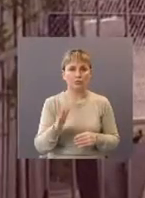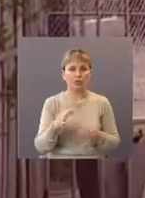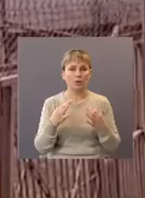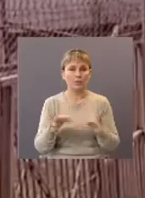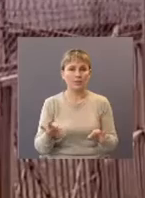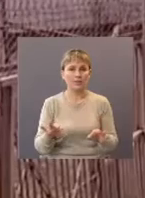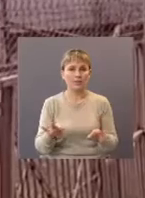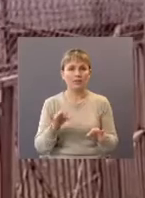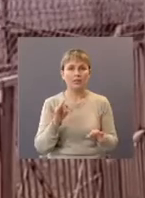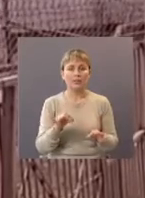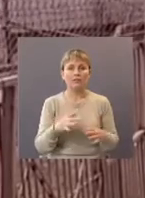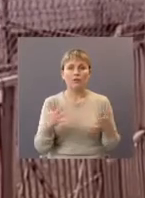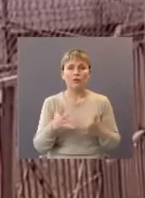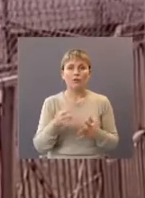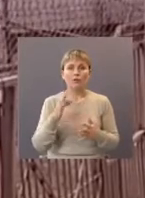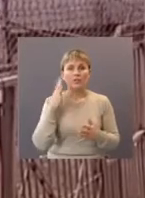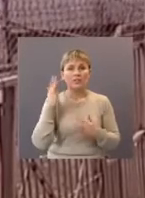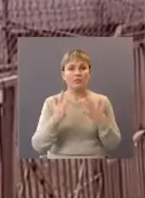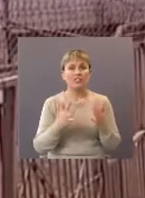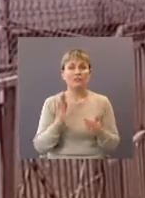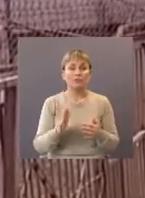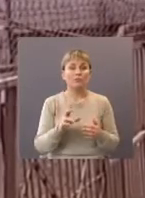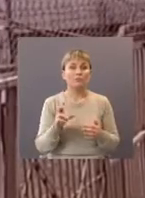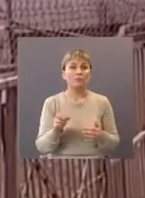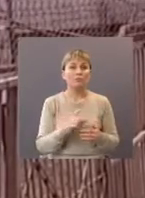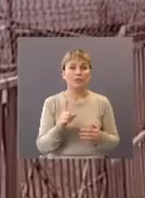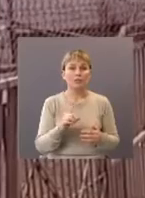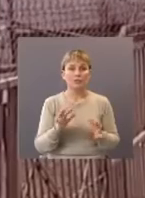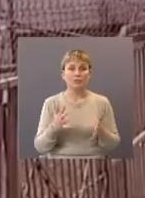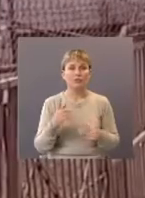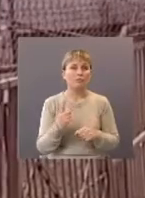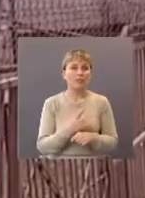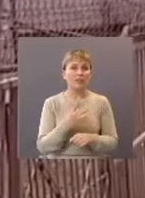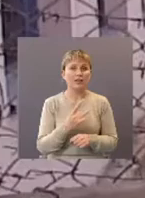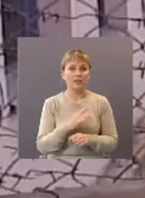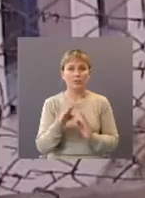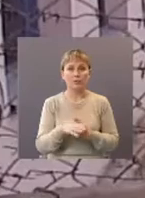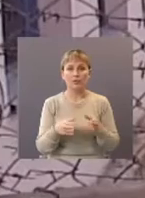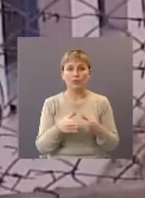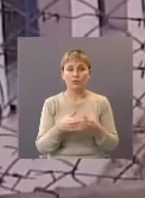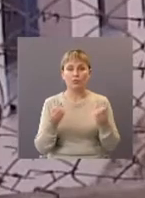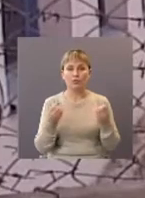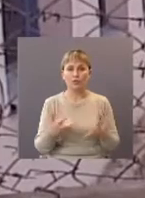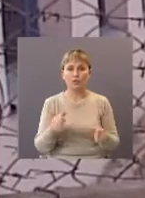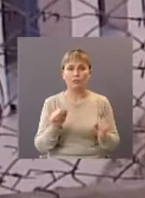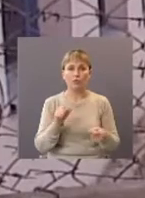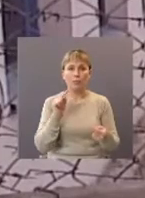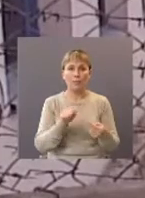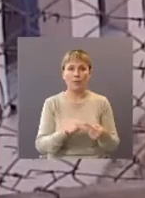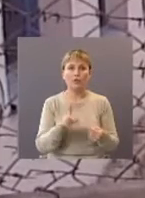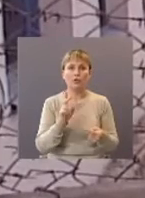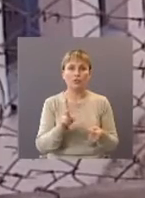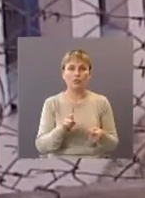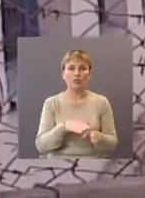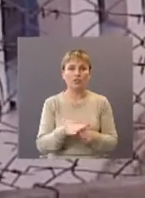амнистия. Причем в каком-то смысле она станет беспрецедентной. Впервые под категорию прощенных могут попасть те, кто